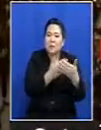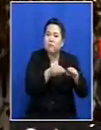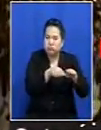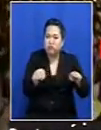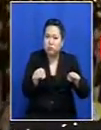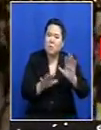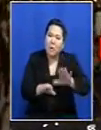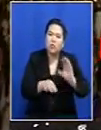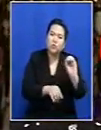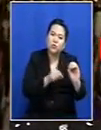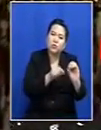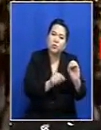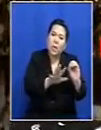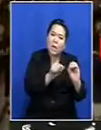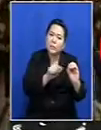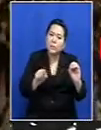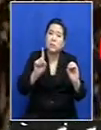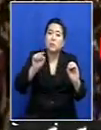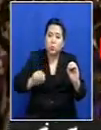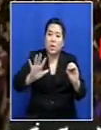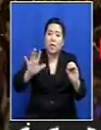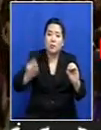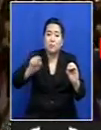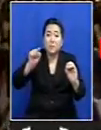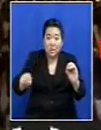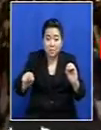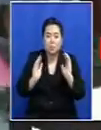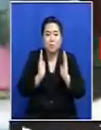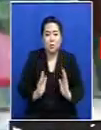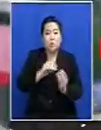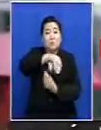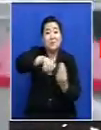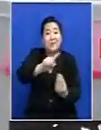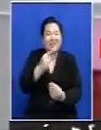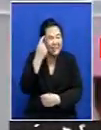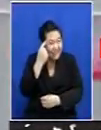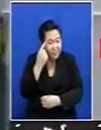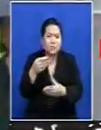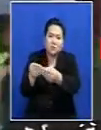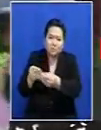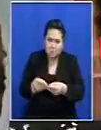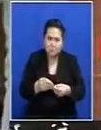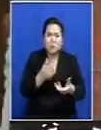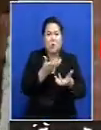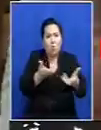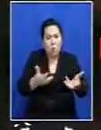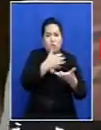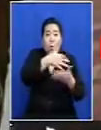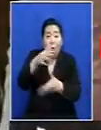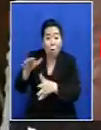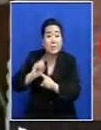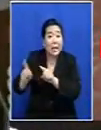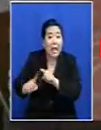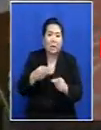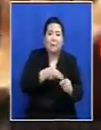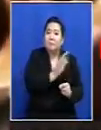คือที่ 0.5 จนถึง 1.5% นอกจากนี้นักเศรษฐศาสตร์ยังคาดการด้วยค่ะว่าการส่งออกสินค้าที่ไม่ใช่น้ำมัน